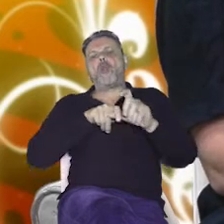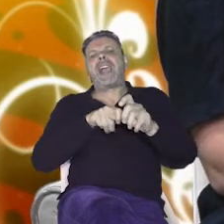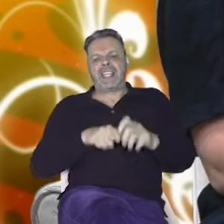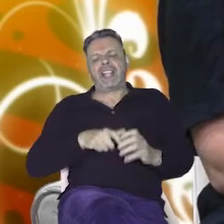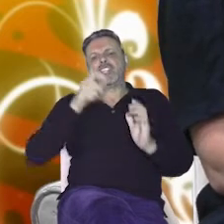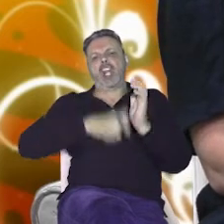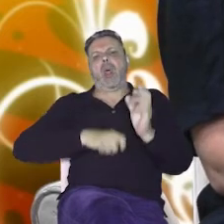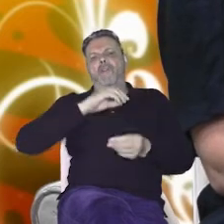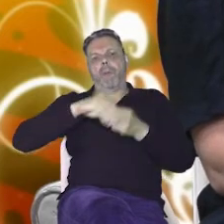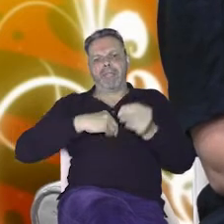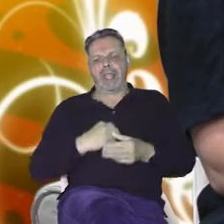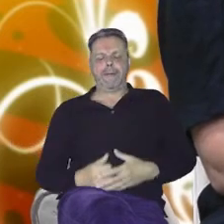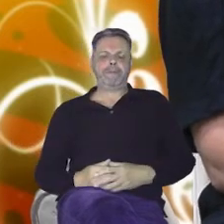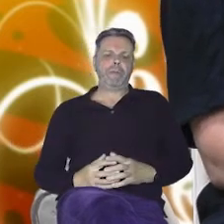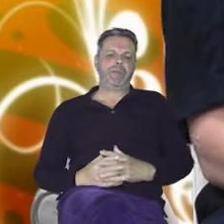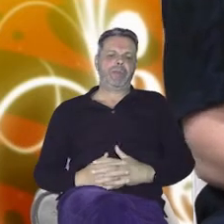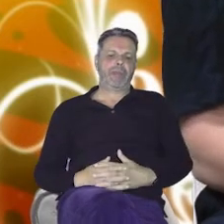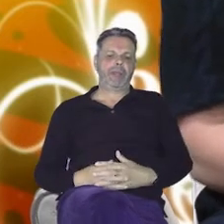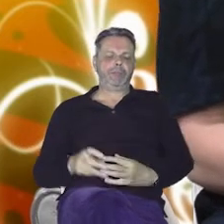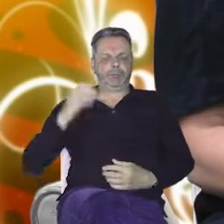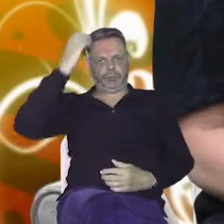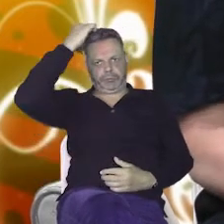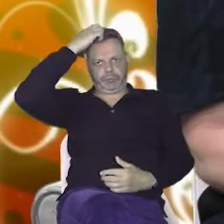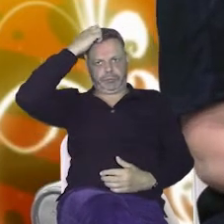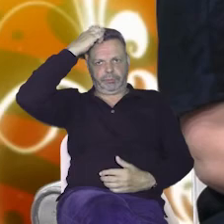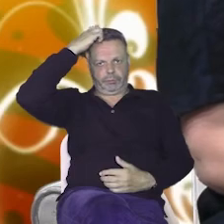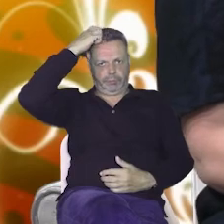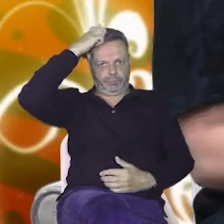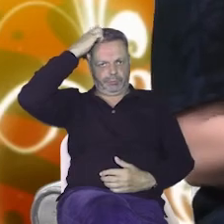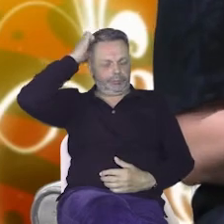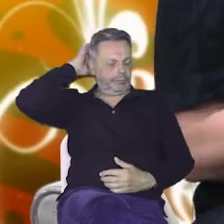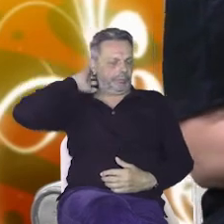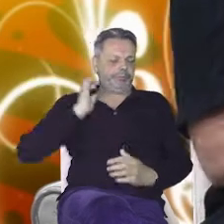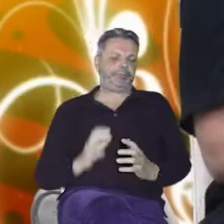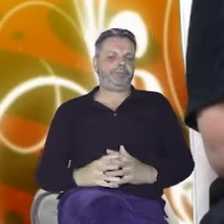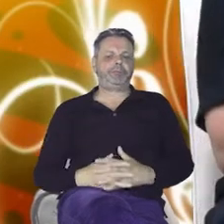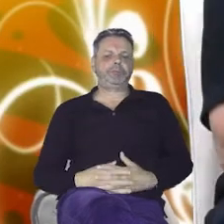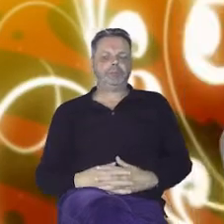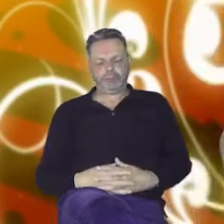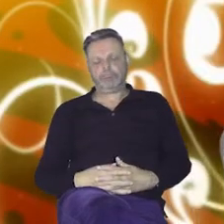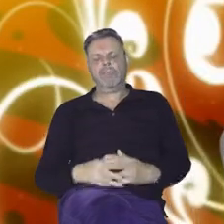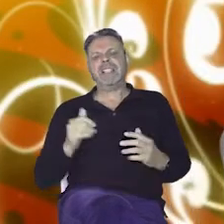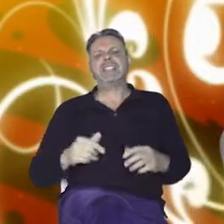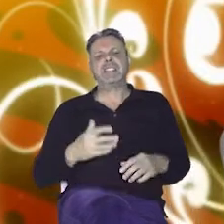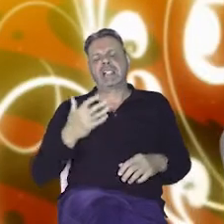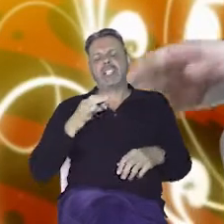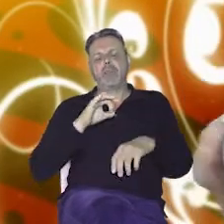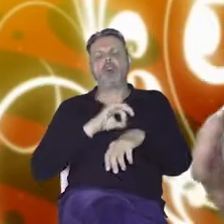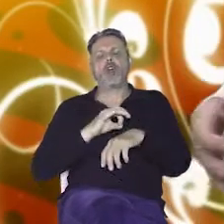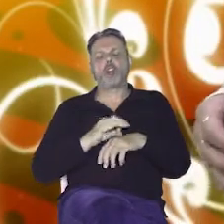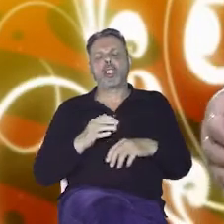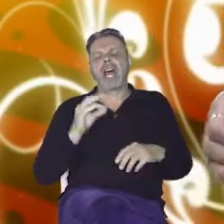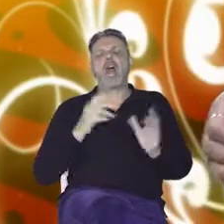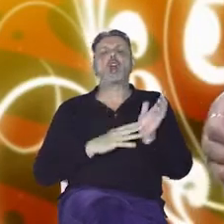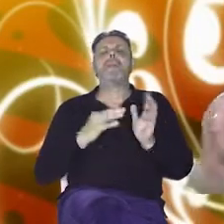Evo, upravo ćemo to sada čuti jer ćemo ukopčati na video vezu, stavit ćemo doktoricu znanosti Romanu Galić. Vama